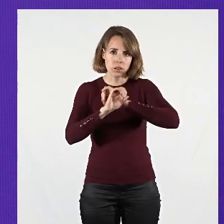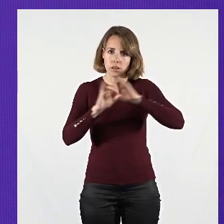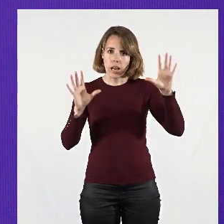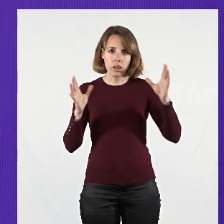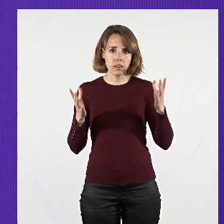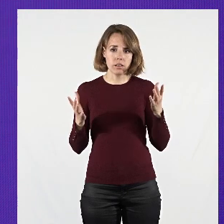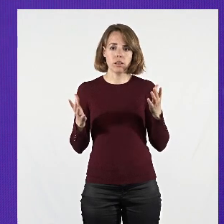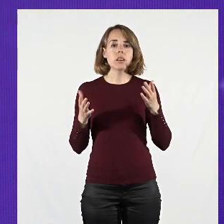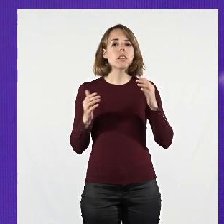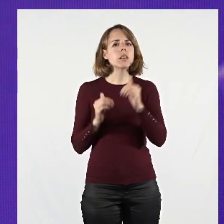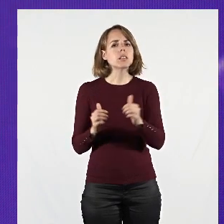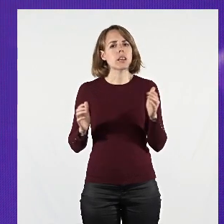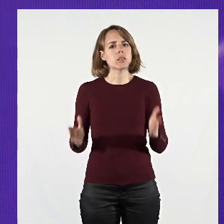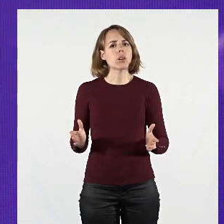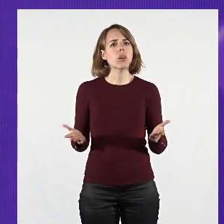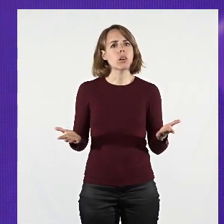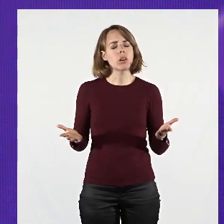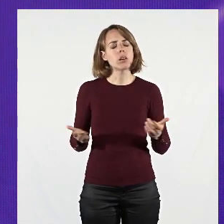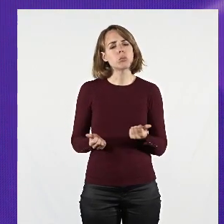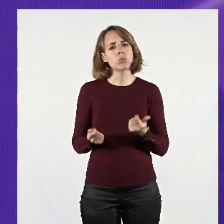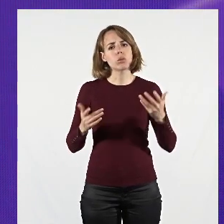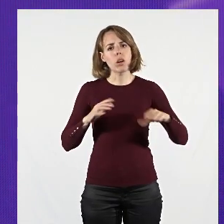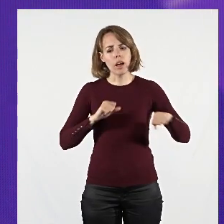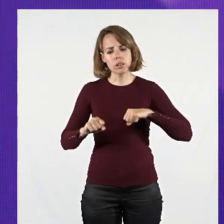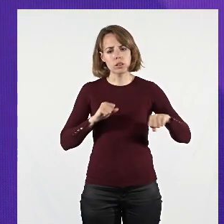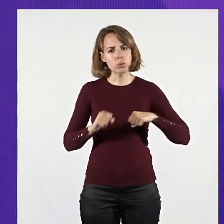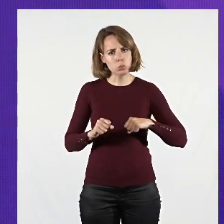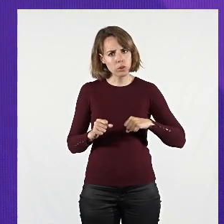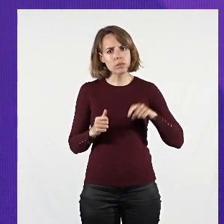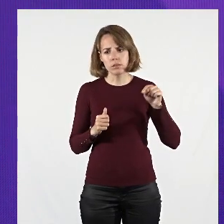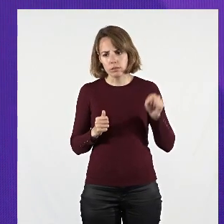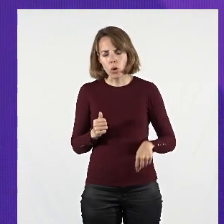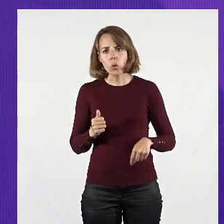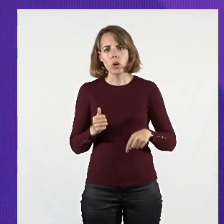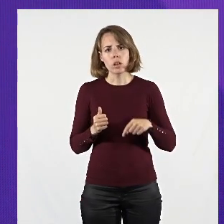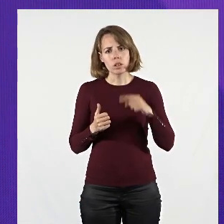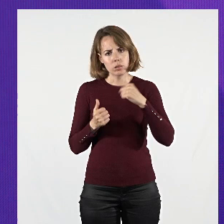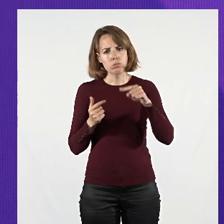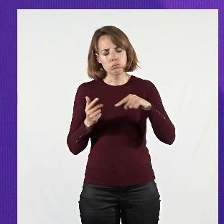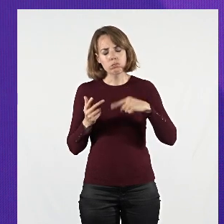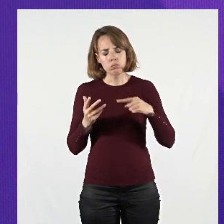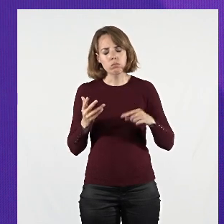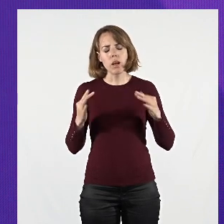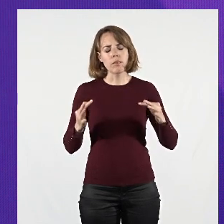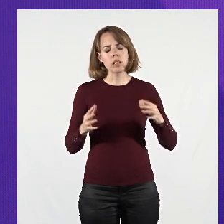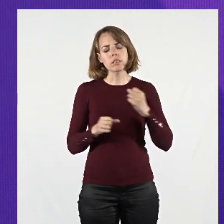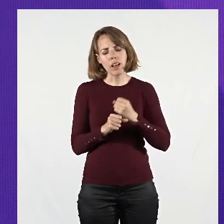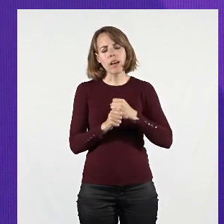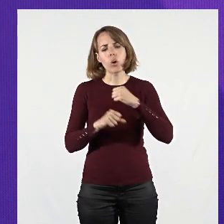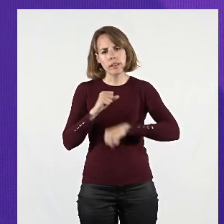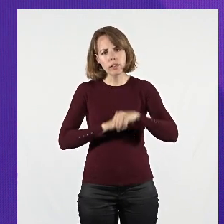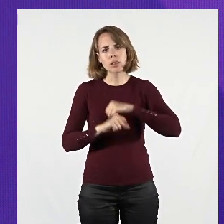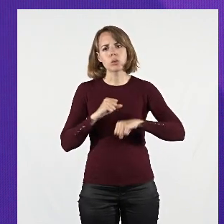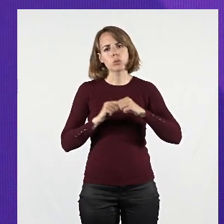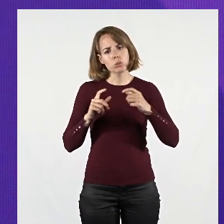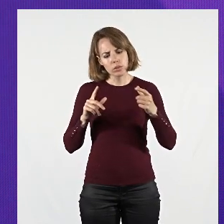secteur des actions qui doivent être engagées pour l'organisation du travail et sa mise en discussion et